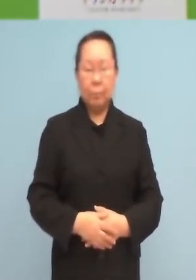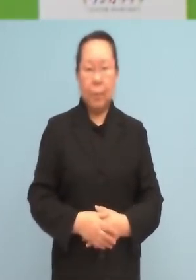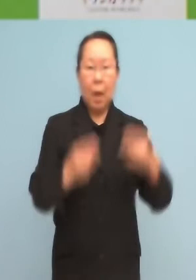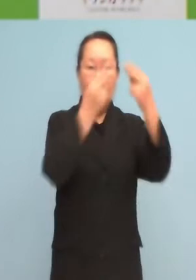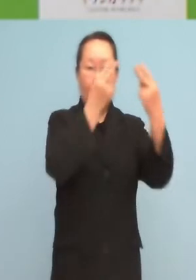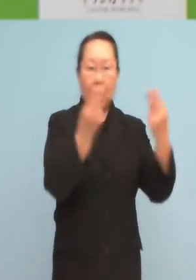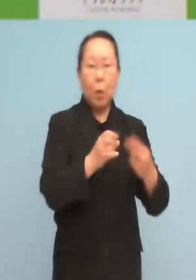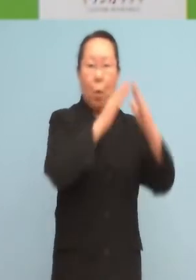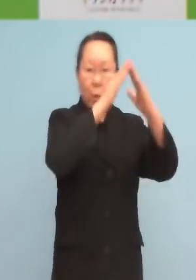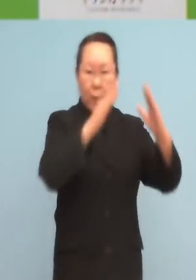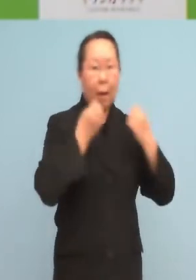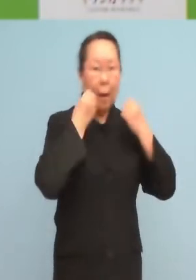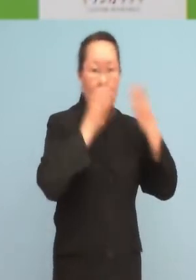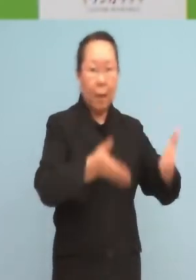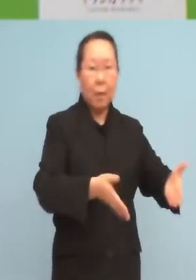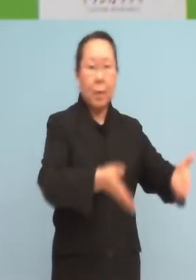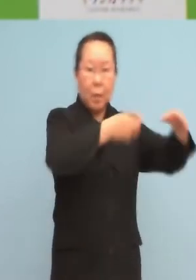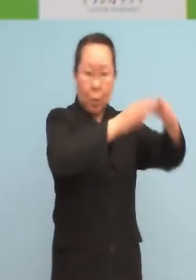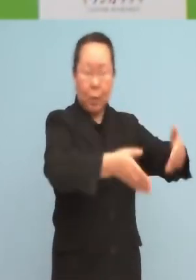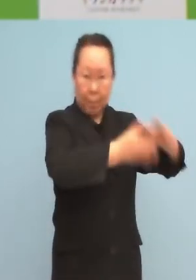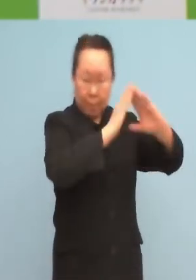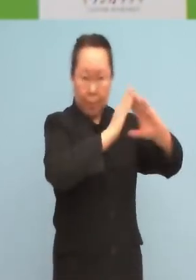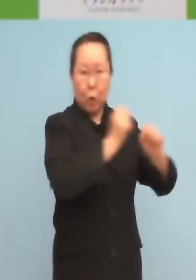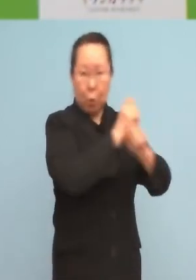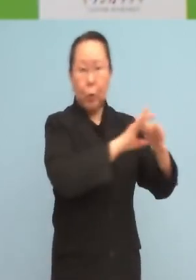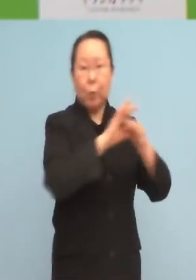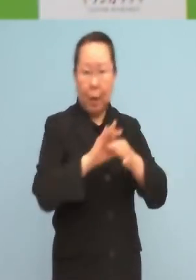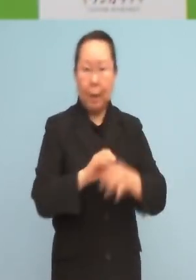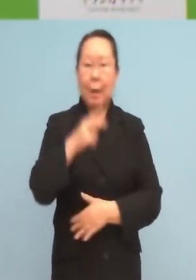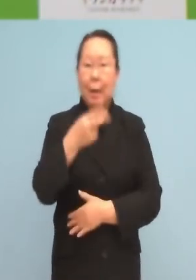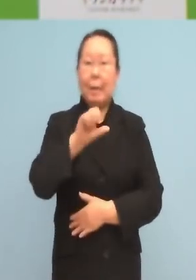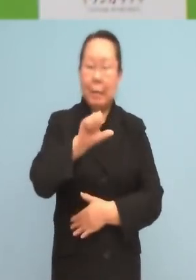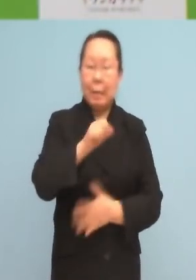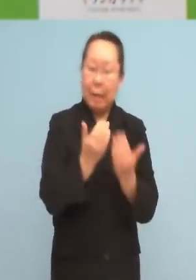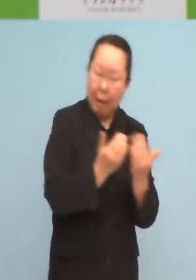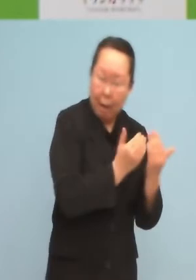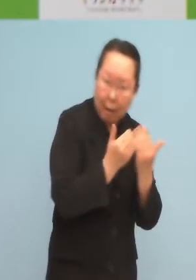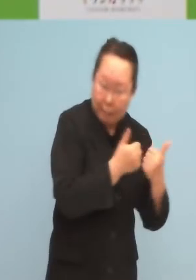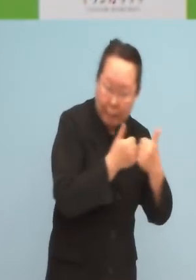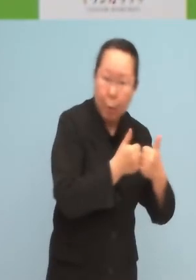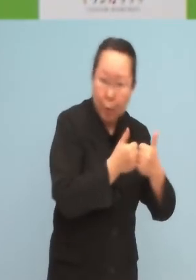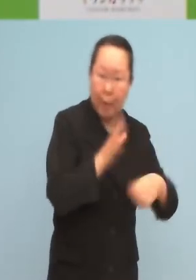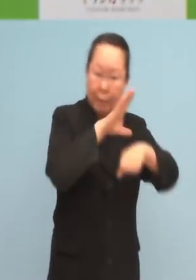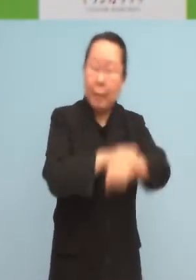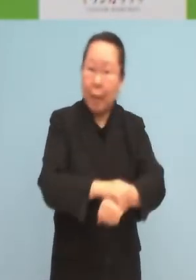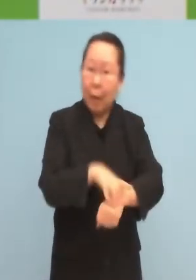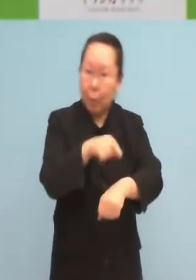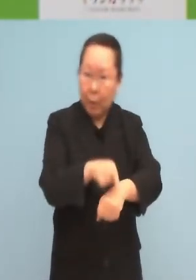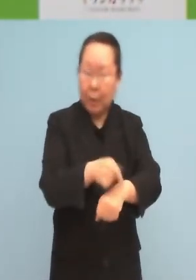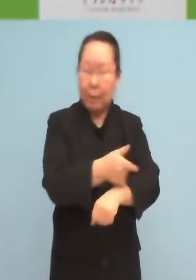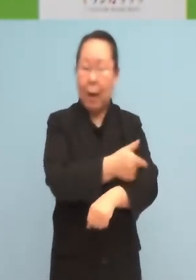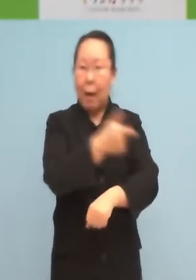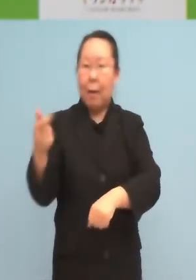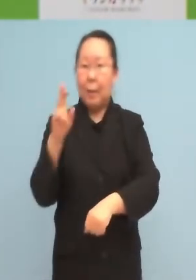道議会の、はい、庁舎の新築工事の関係で、はい、リニア談合事件で、逮捕者が出た大成建設を含